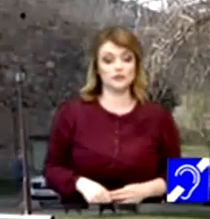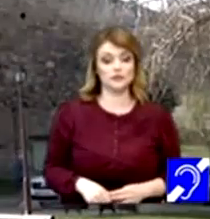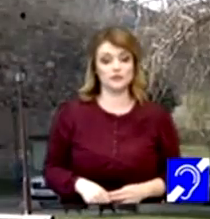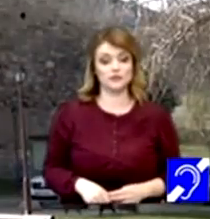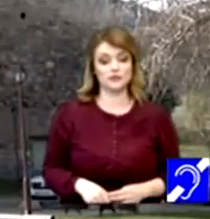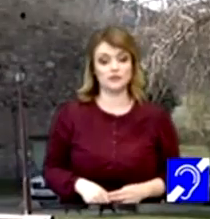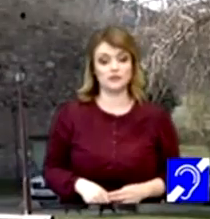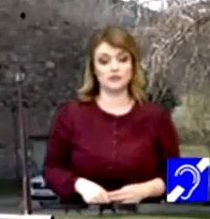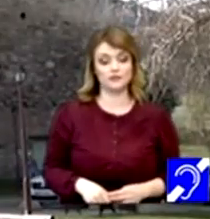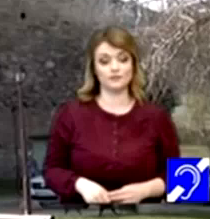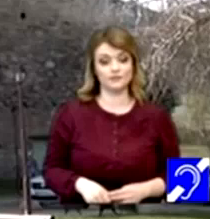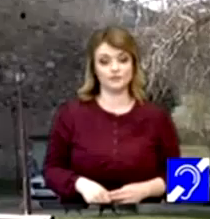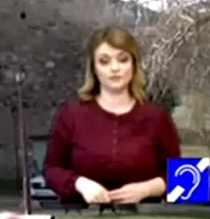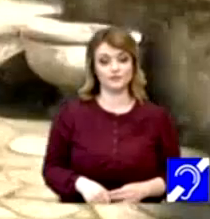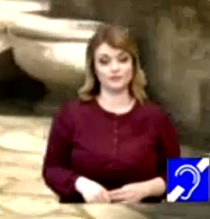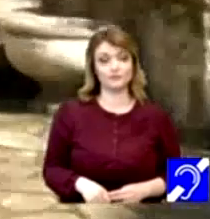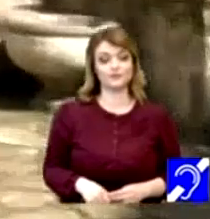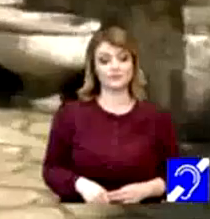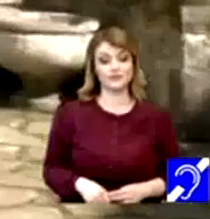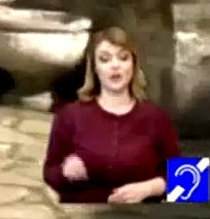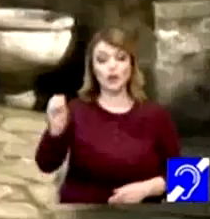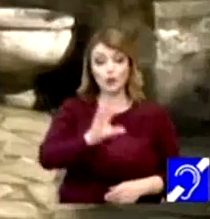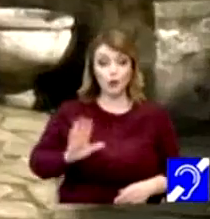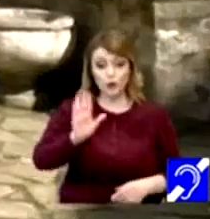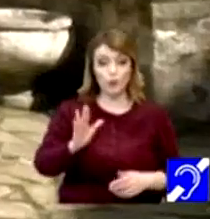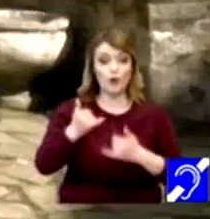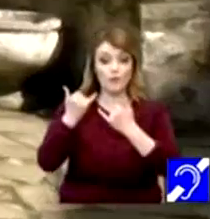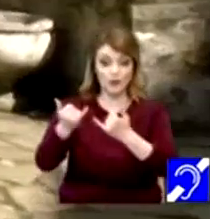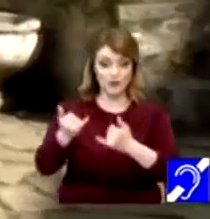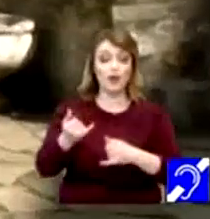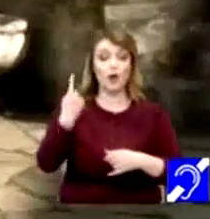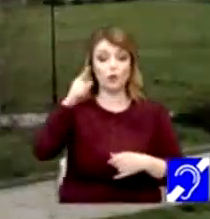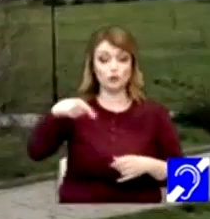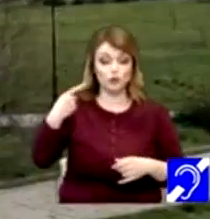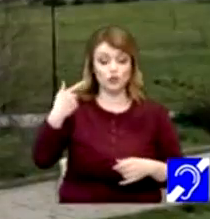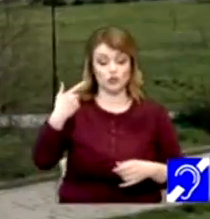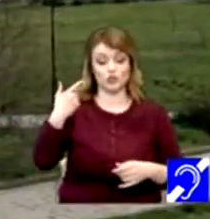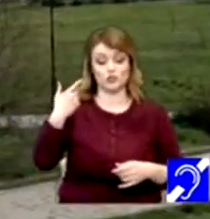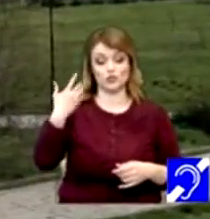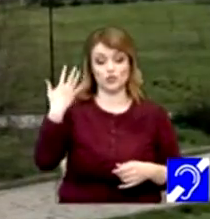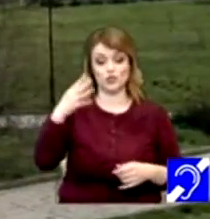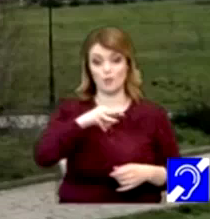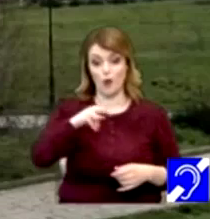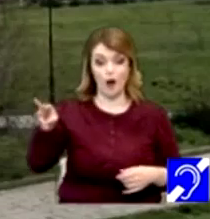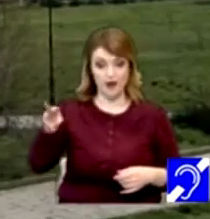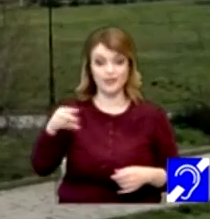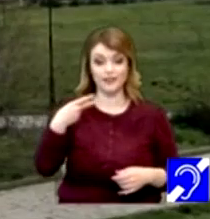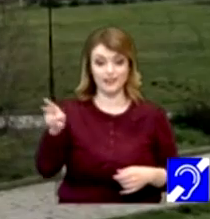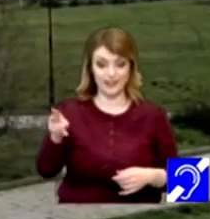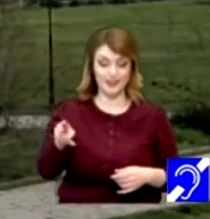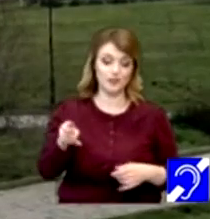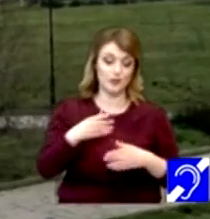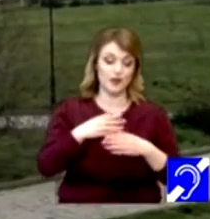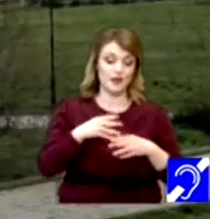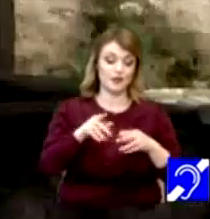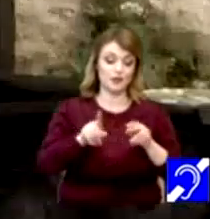fost activă, dar pentru noi ar fi săl de expoziție. Uniunea Europeană a oferit cele 1,5 milioane de euro în cadrul proiectului Ștefan